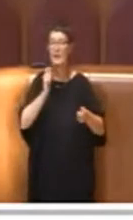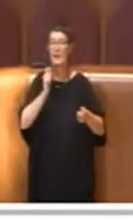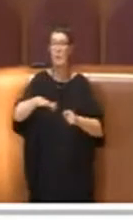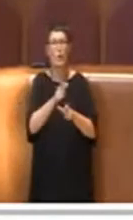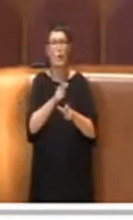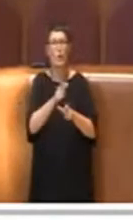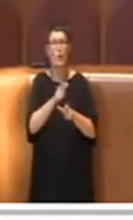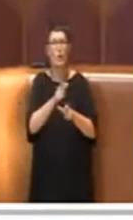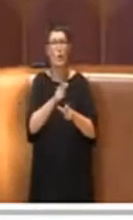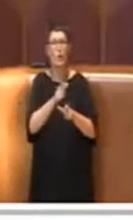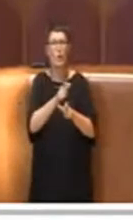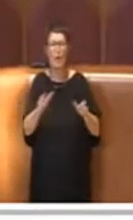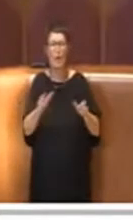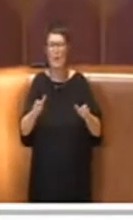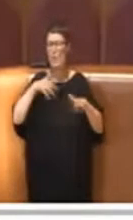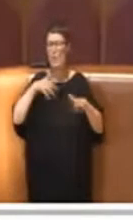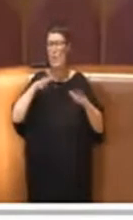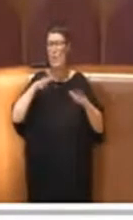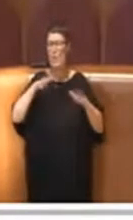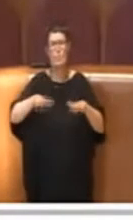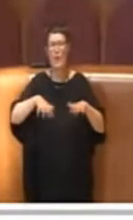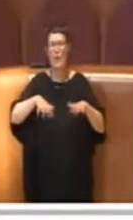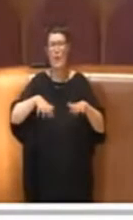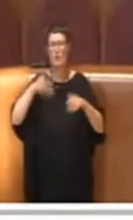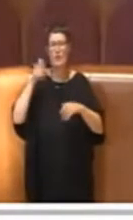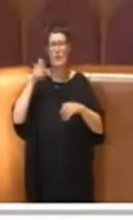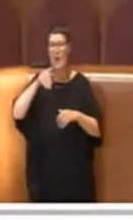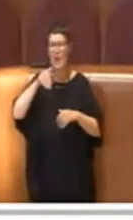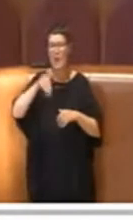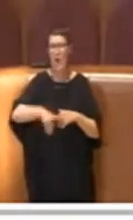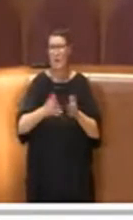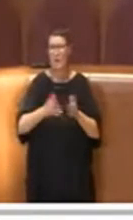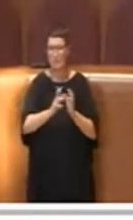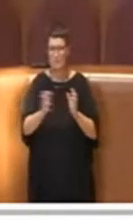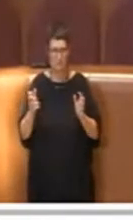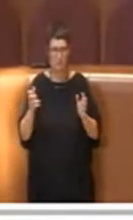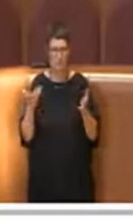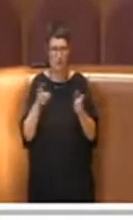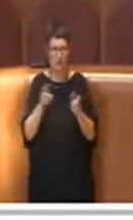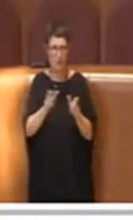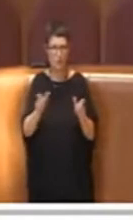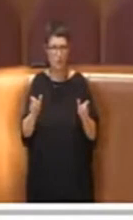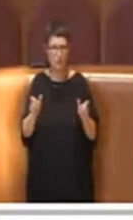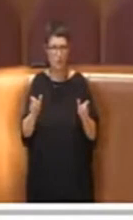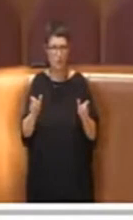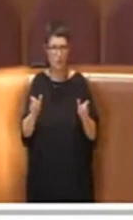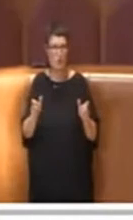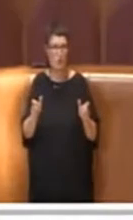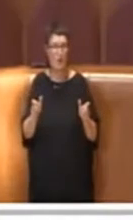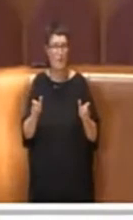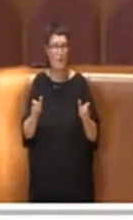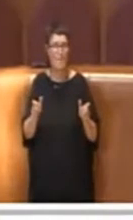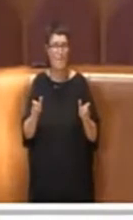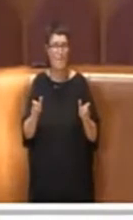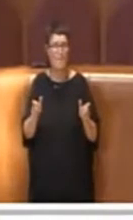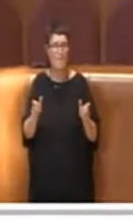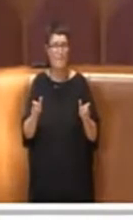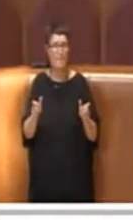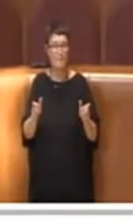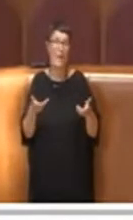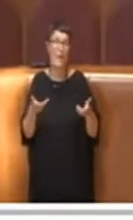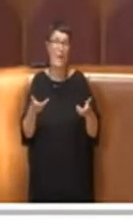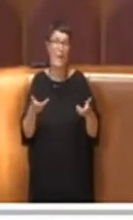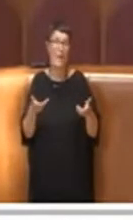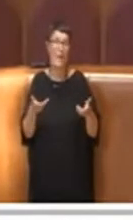attività produttive che contribuiscono anche al benessere della popolazione, con la produzione del prodotto interno lordo che ci permette poi